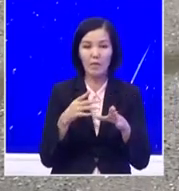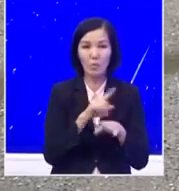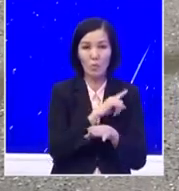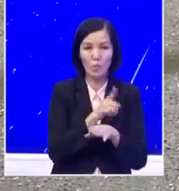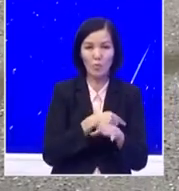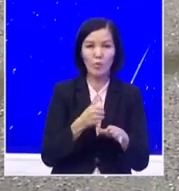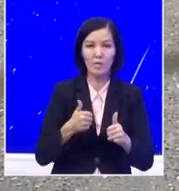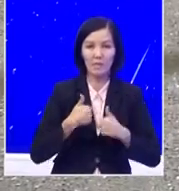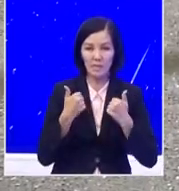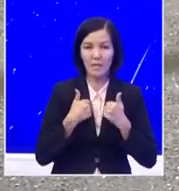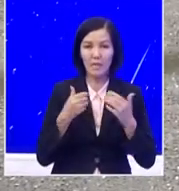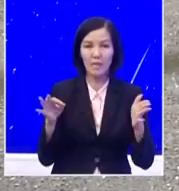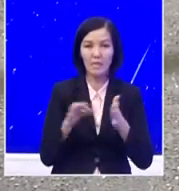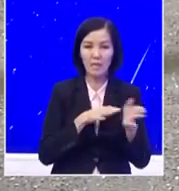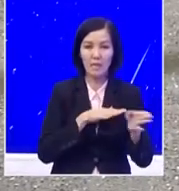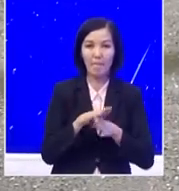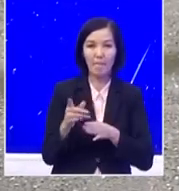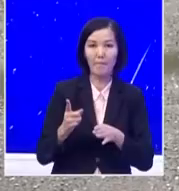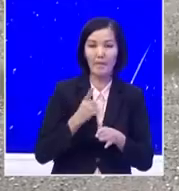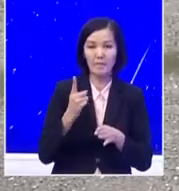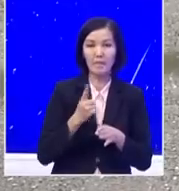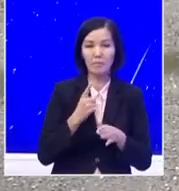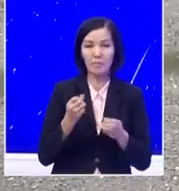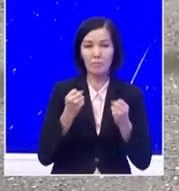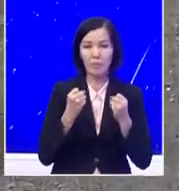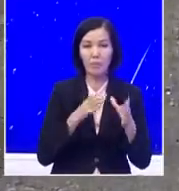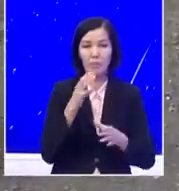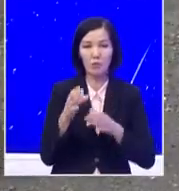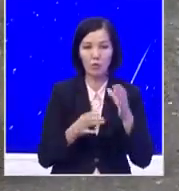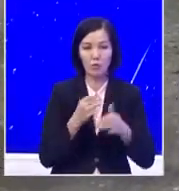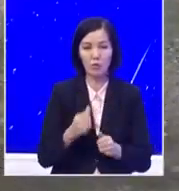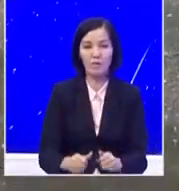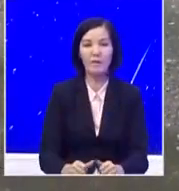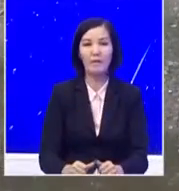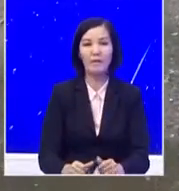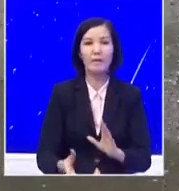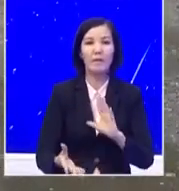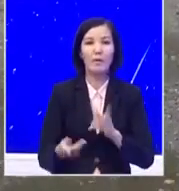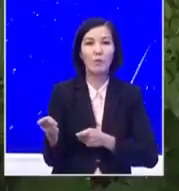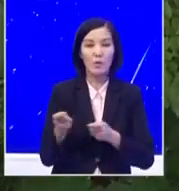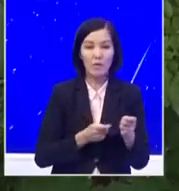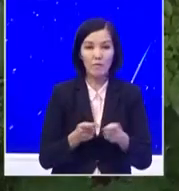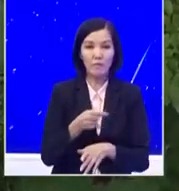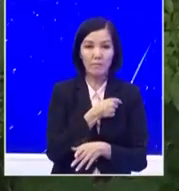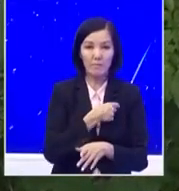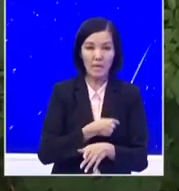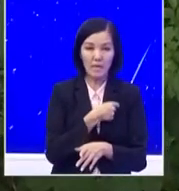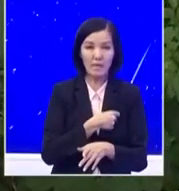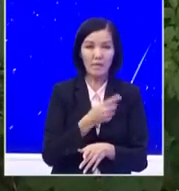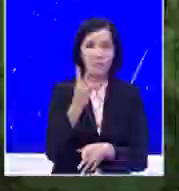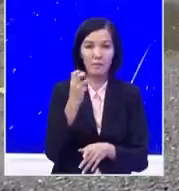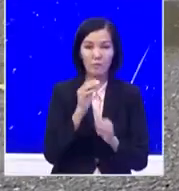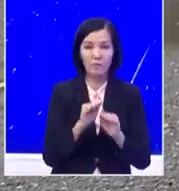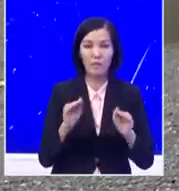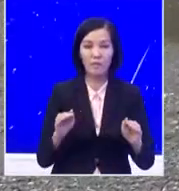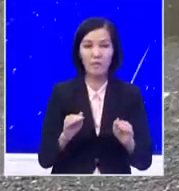чтобы добиться своей цели – стать мастером спорта международного класса. В целом, под руководством Рафаэля Райманова занимается более 200 детей. Под